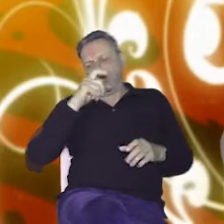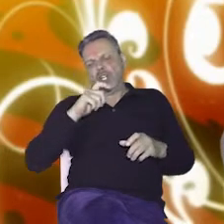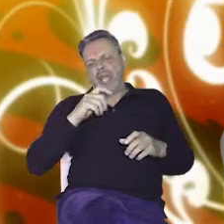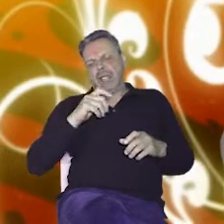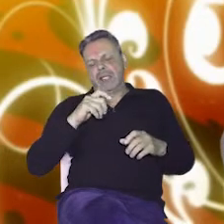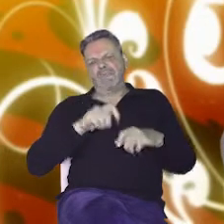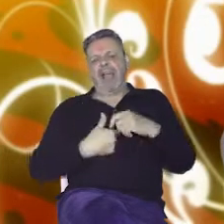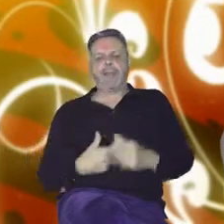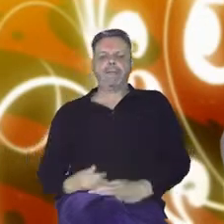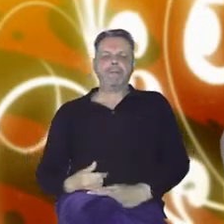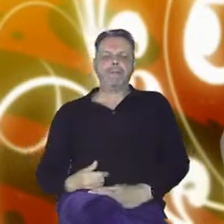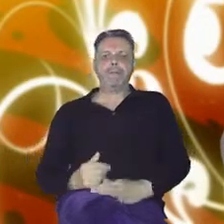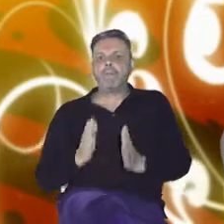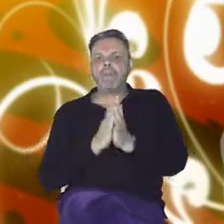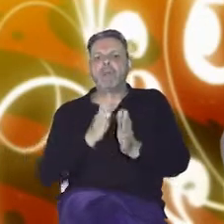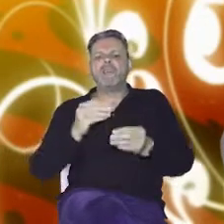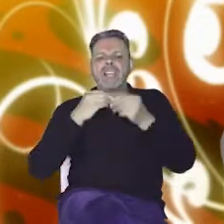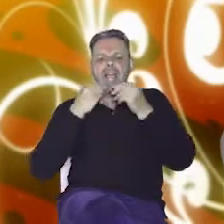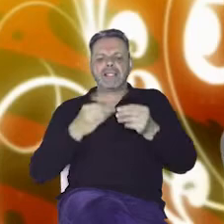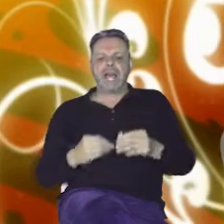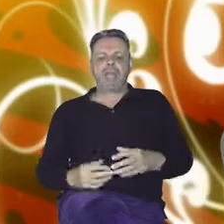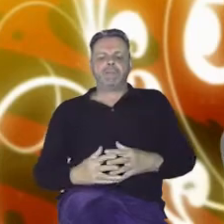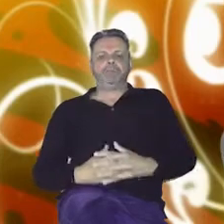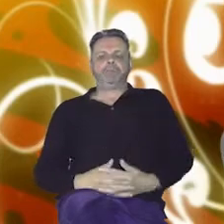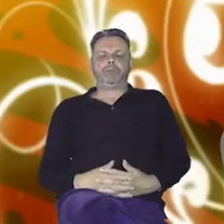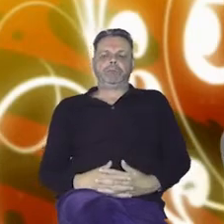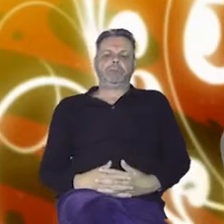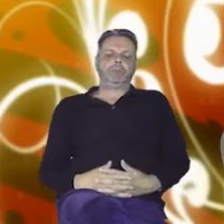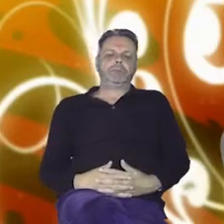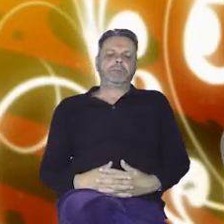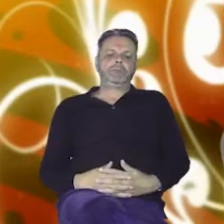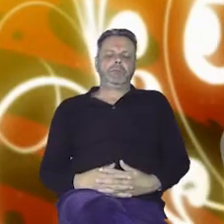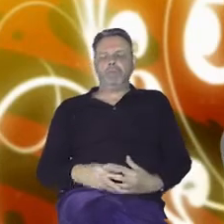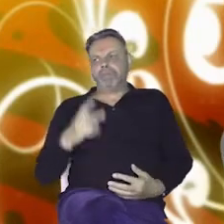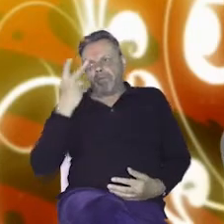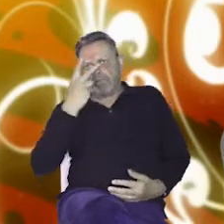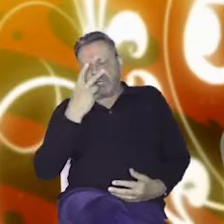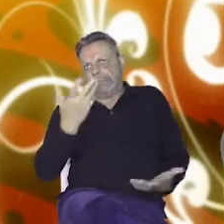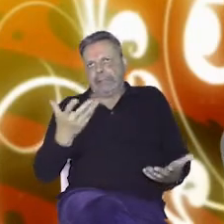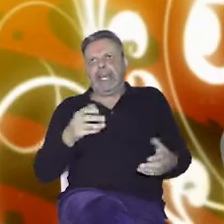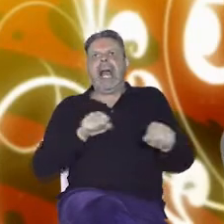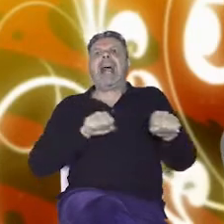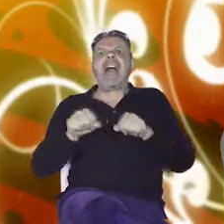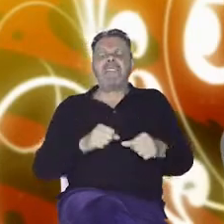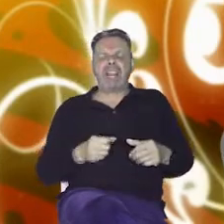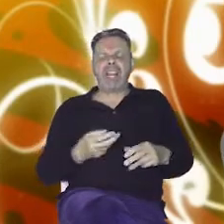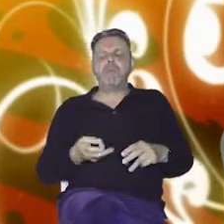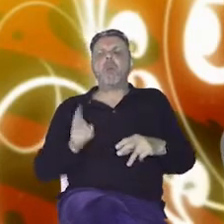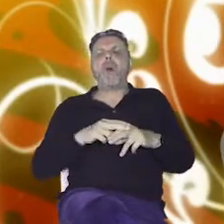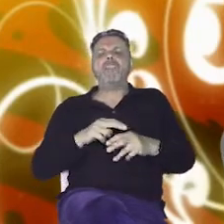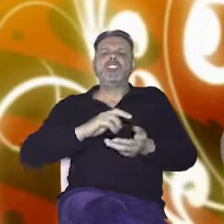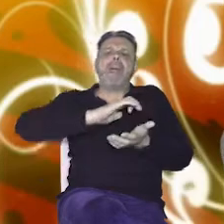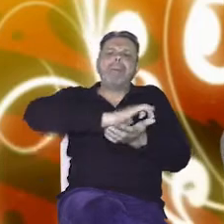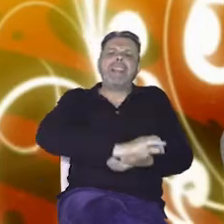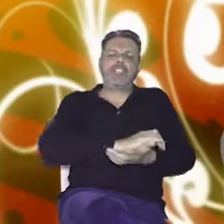savjet vašim domovima umirovljenika. Da ravnatelji češće pritišću